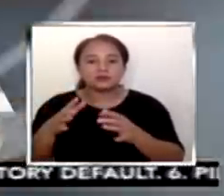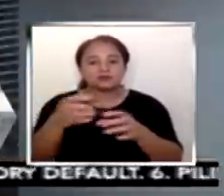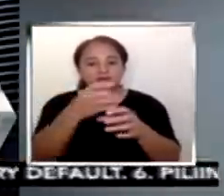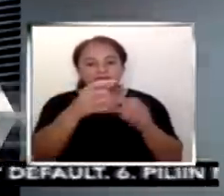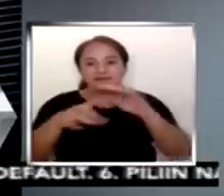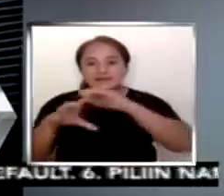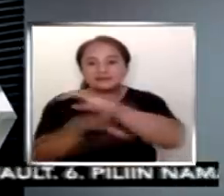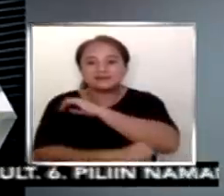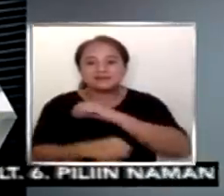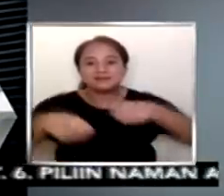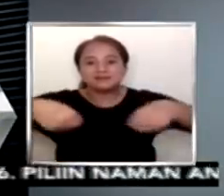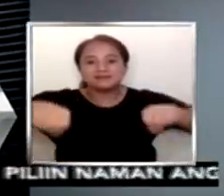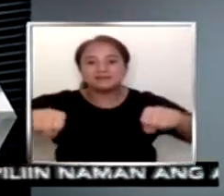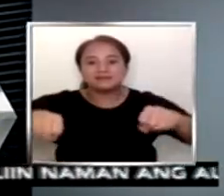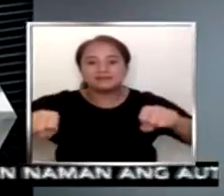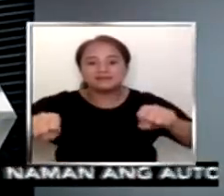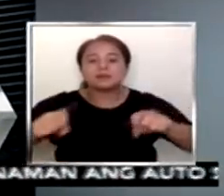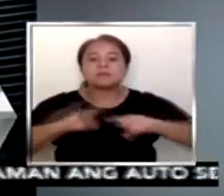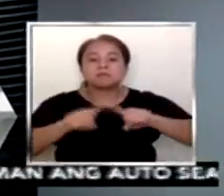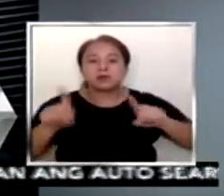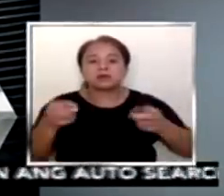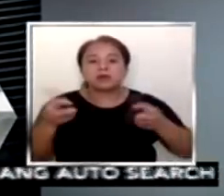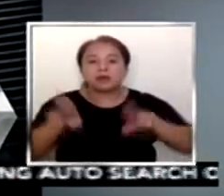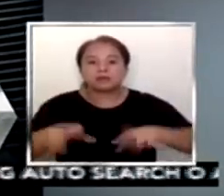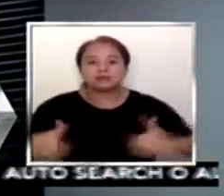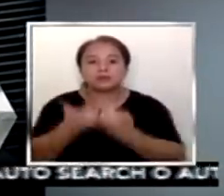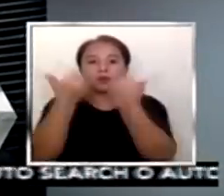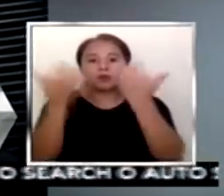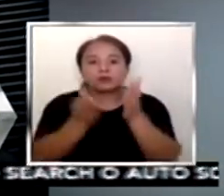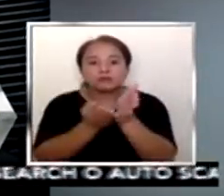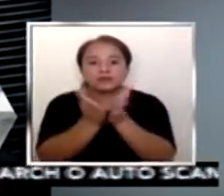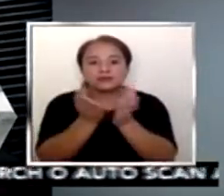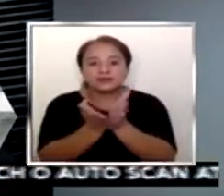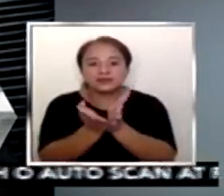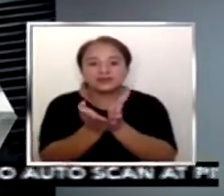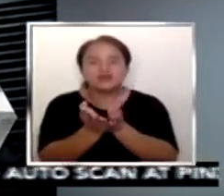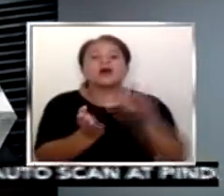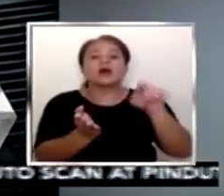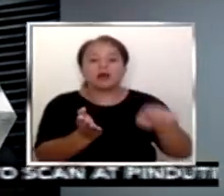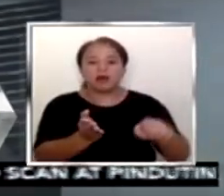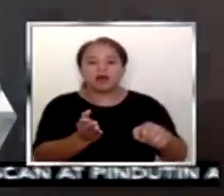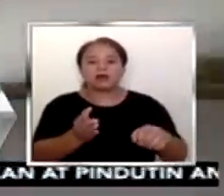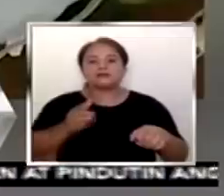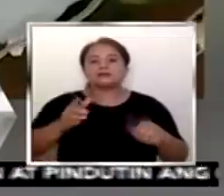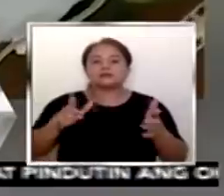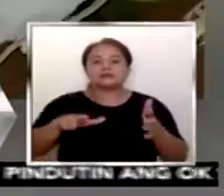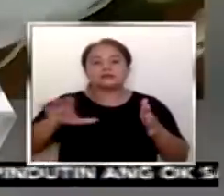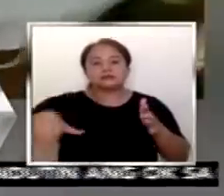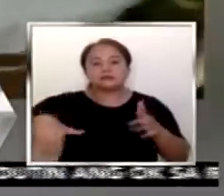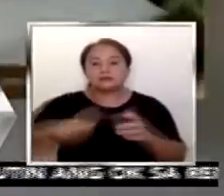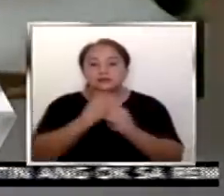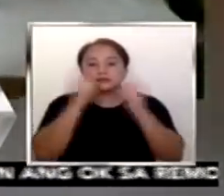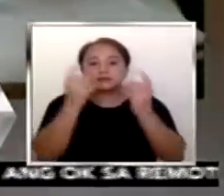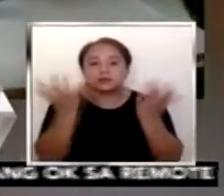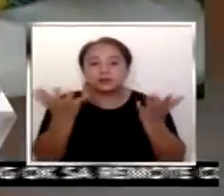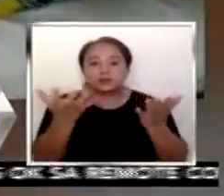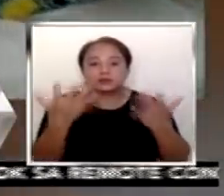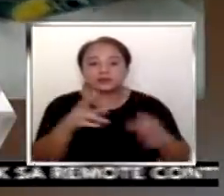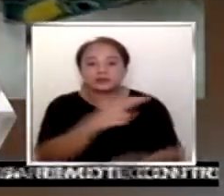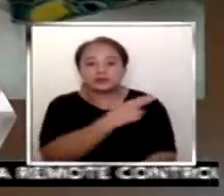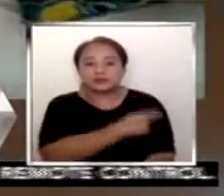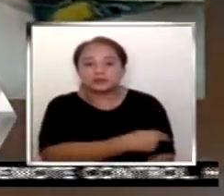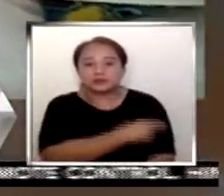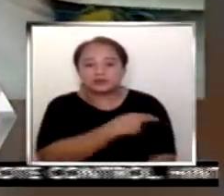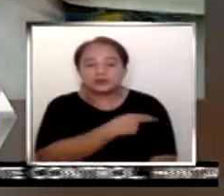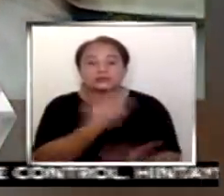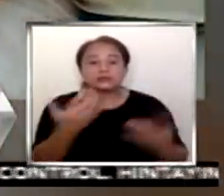gasoline boy. Pero naaksidente siya sa Pasig. Doon na siya nahuli at nagkamalay na lang sa ospital. Patuloy rin ngayong